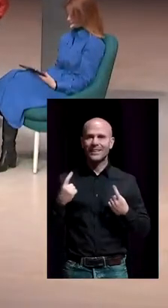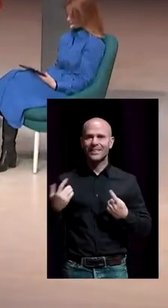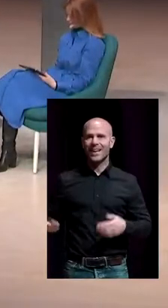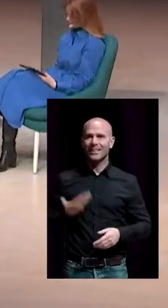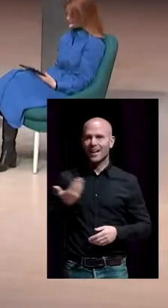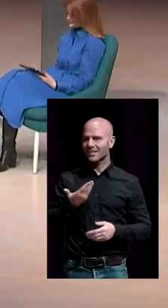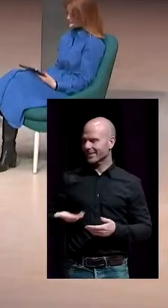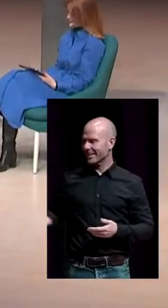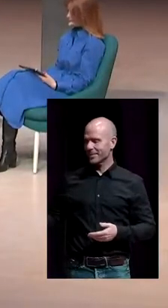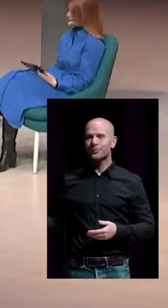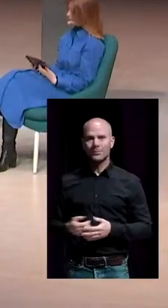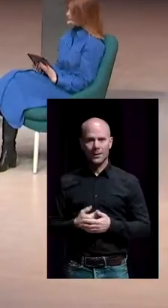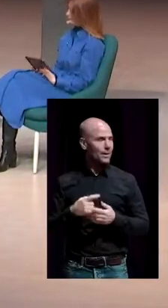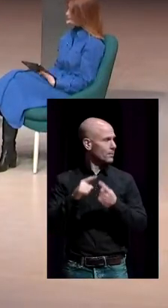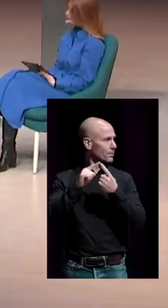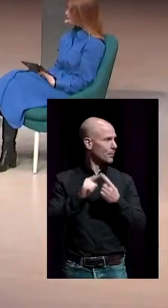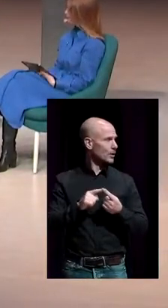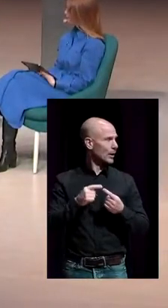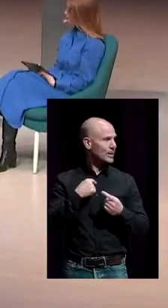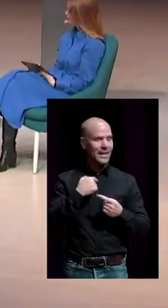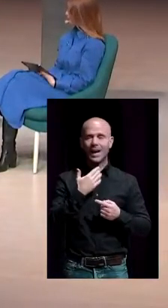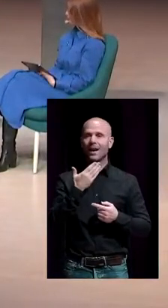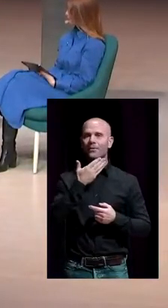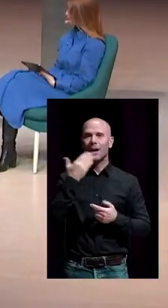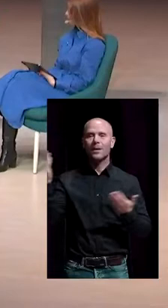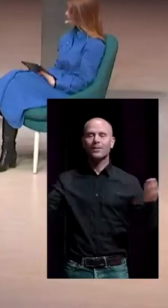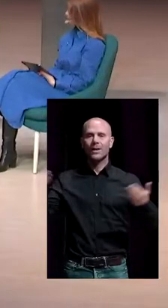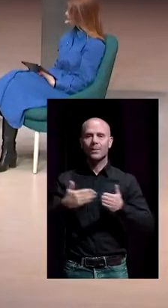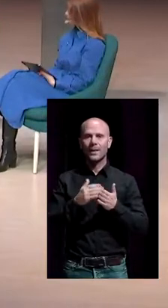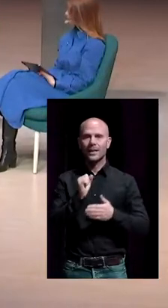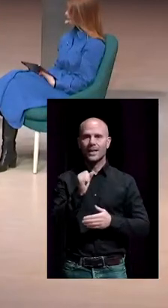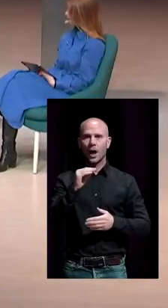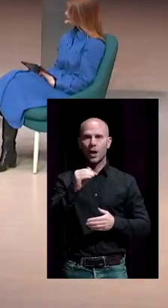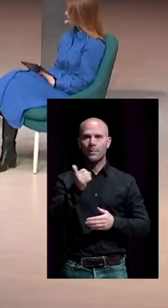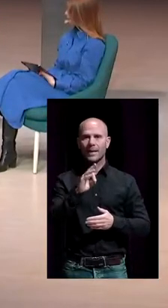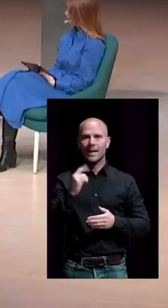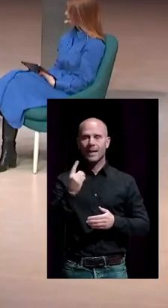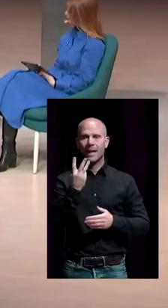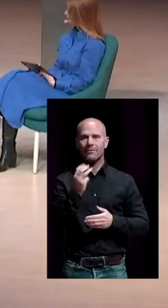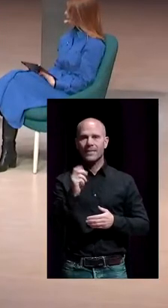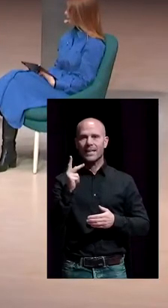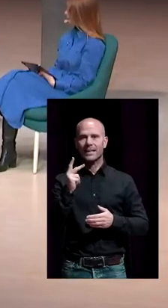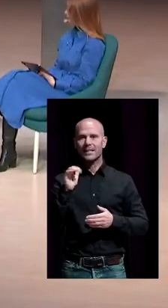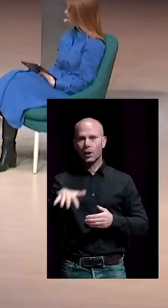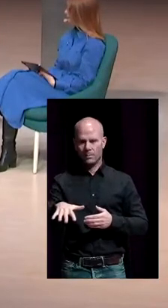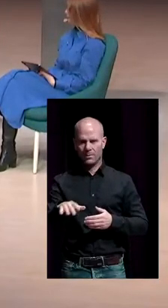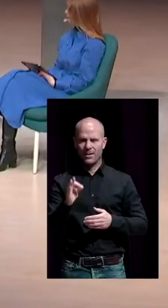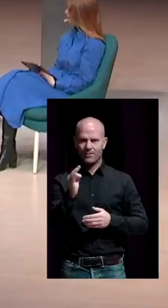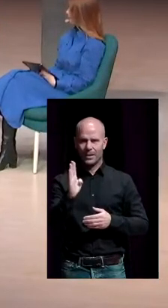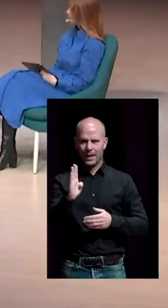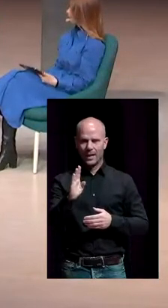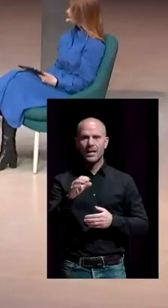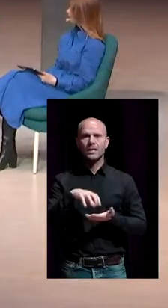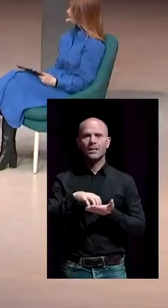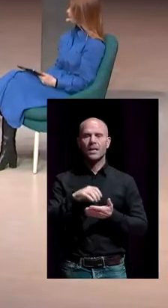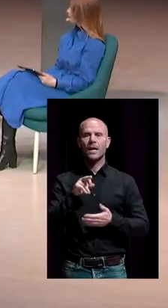gäster. Jag vill först rikta ett varmt välkomnande till dig, Gabriel Wikström, före detta statsråd